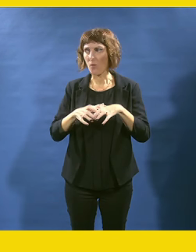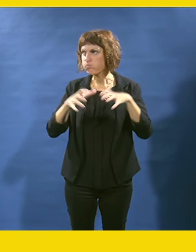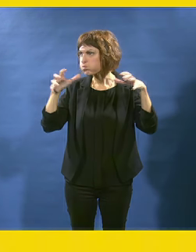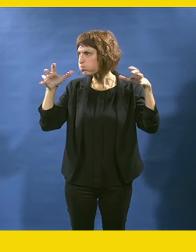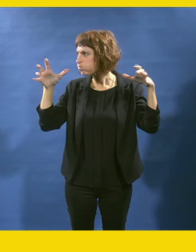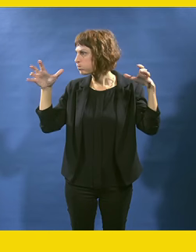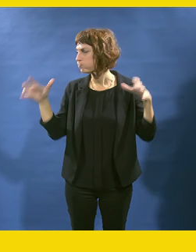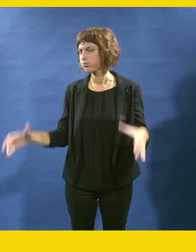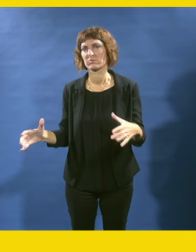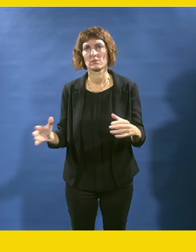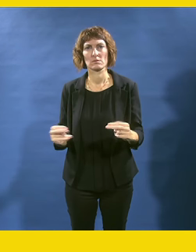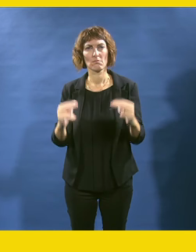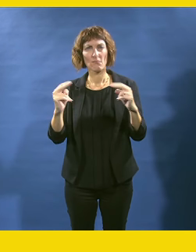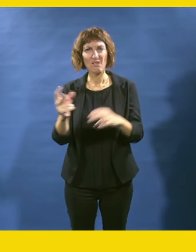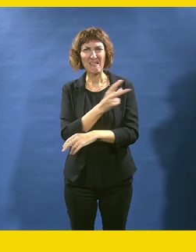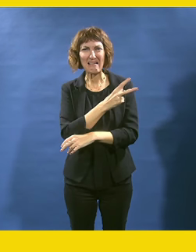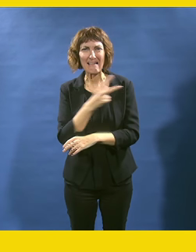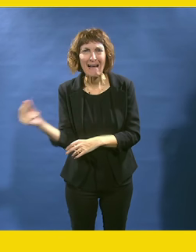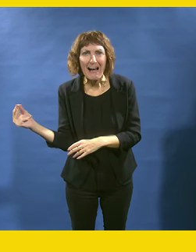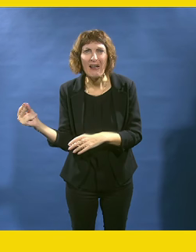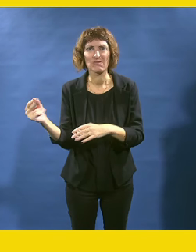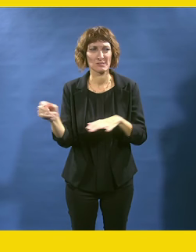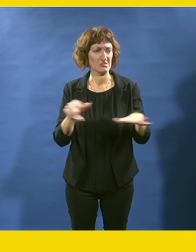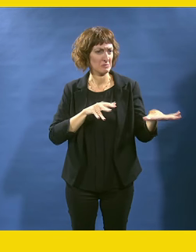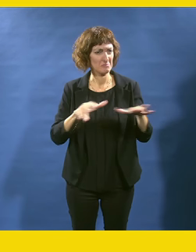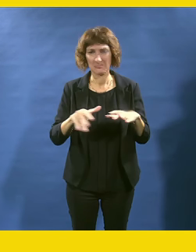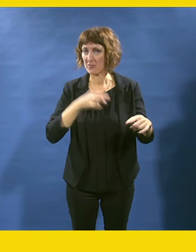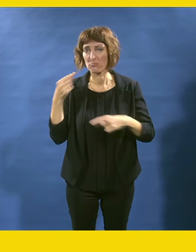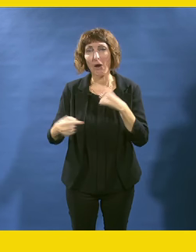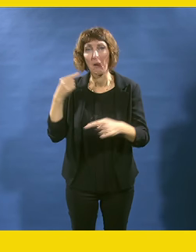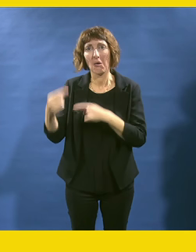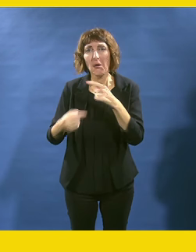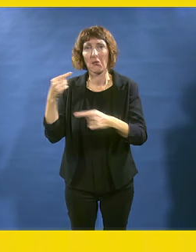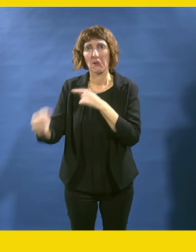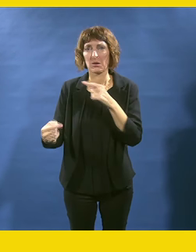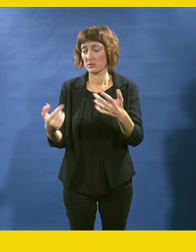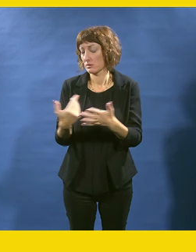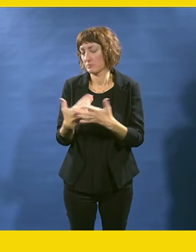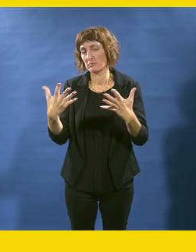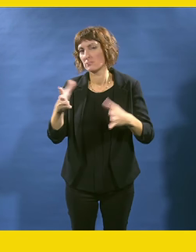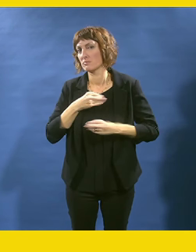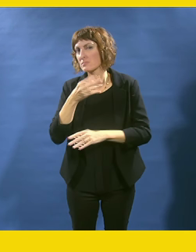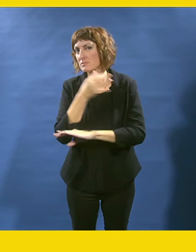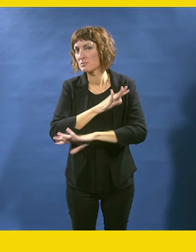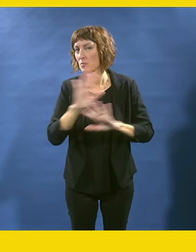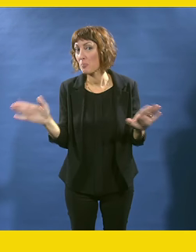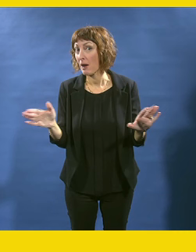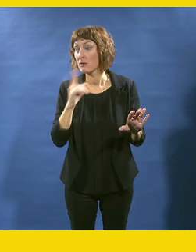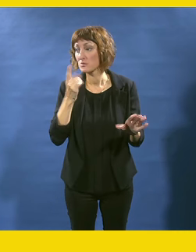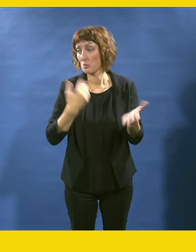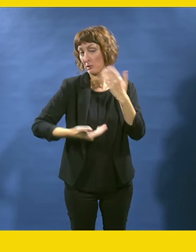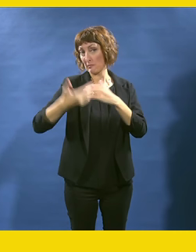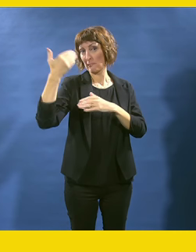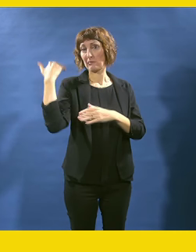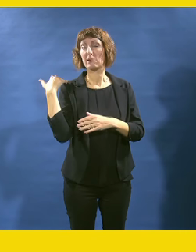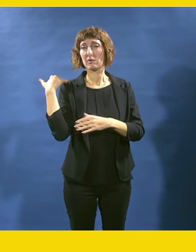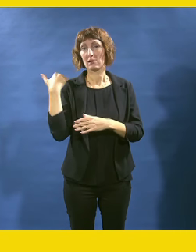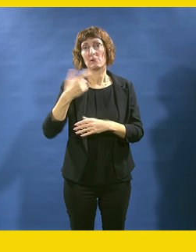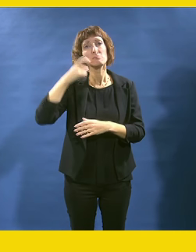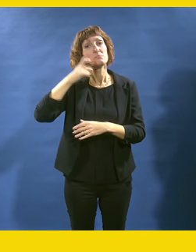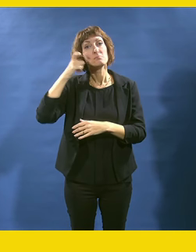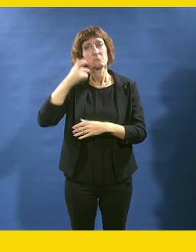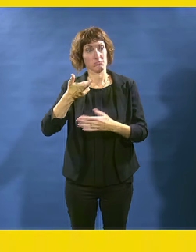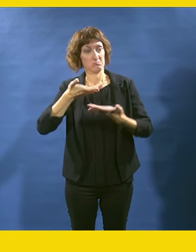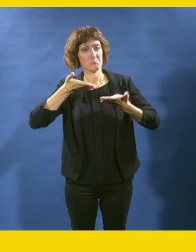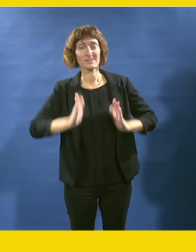gravité, de leur caractère systémique et insupportable, c'est que depuis qu'Emmanuel Macron a déclaré la lutte contre les